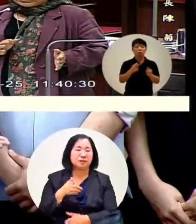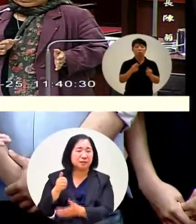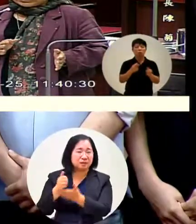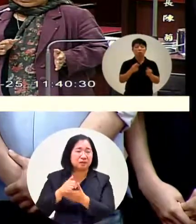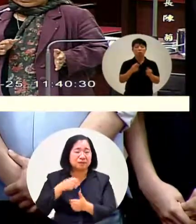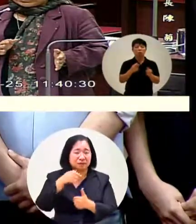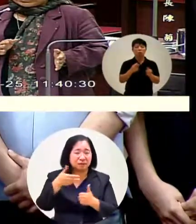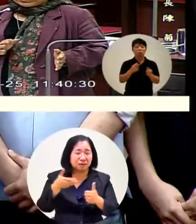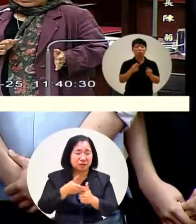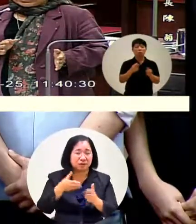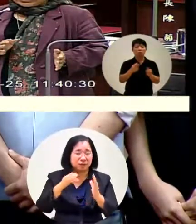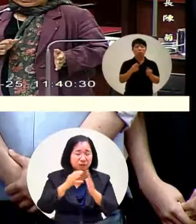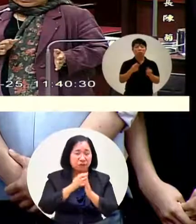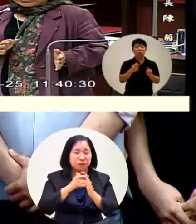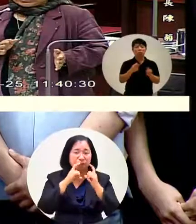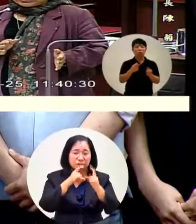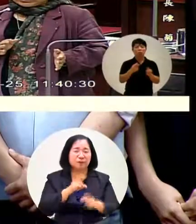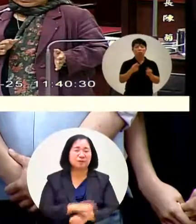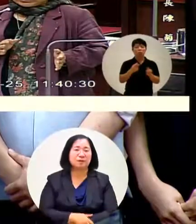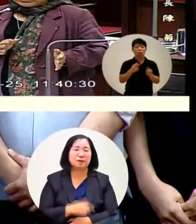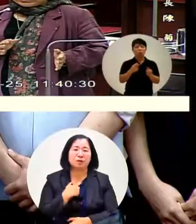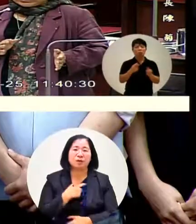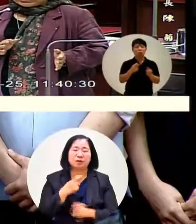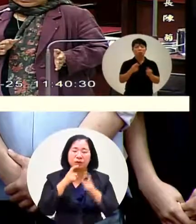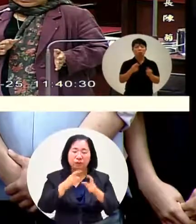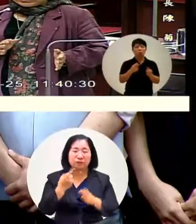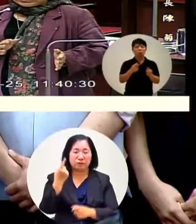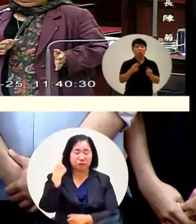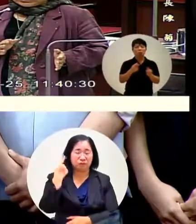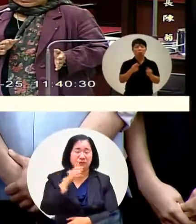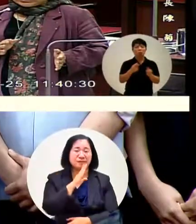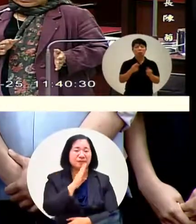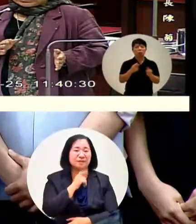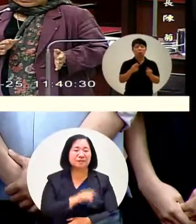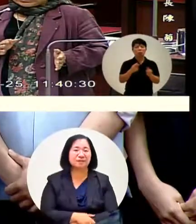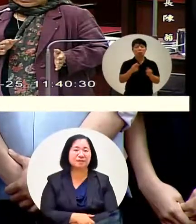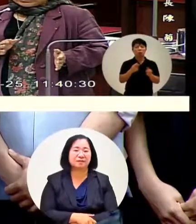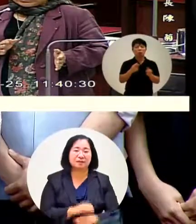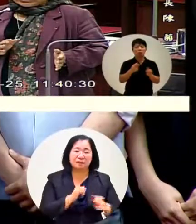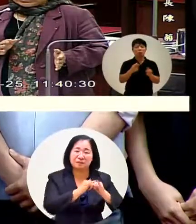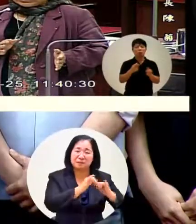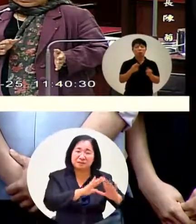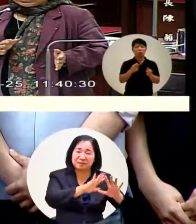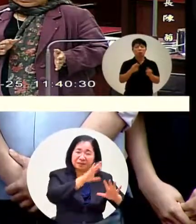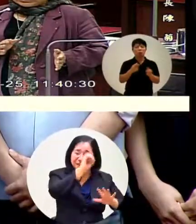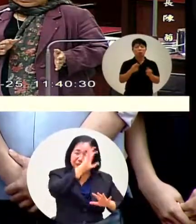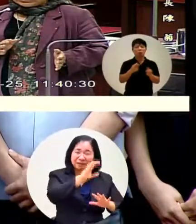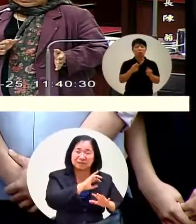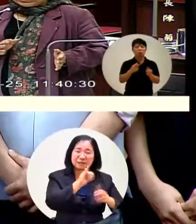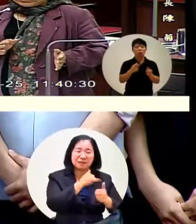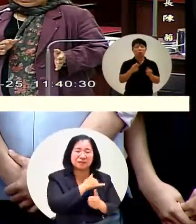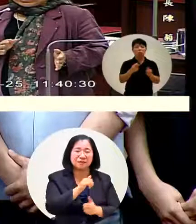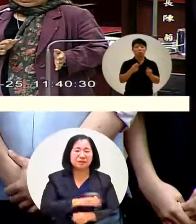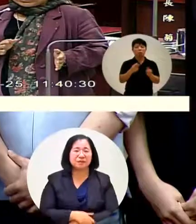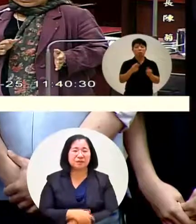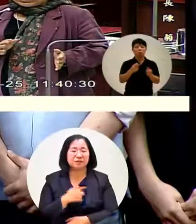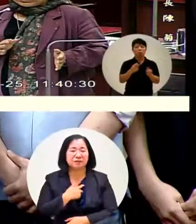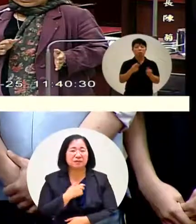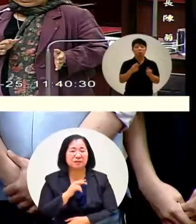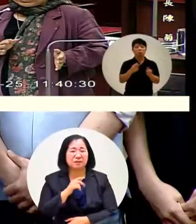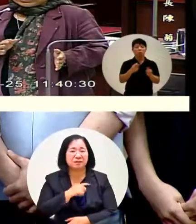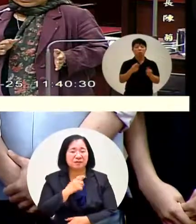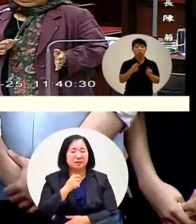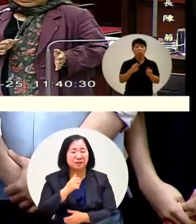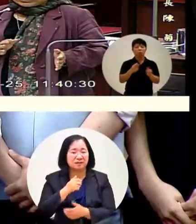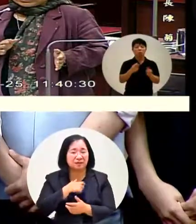也就是说我在质询陈局市长的时候，是我请市长回答，结果市长他也告诉陈局，也告诉我